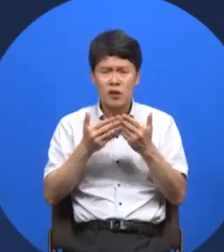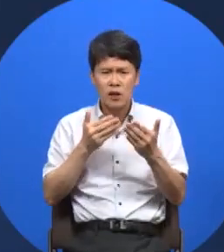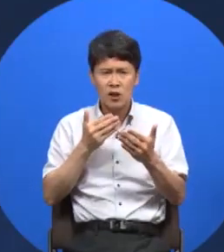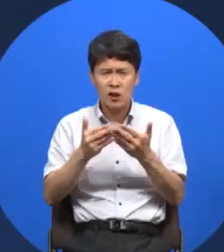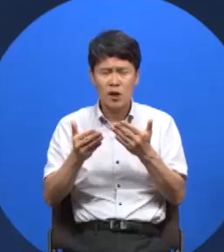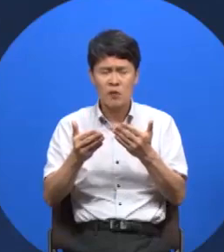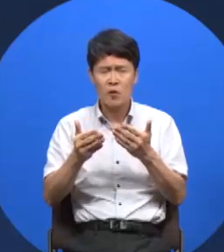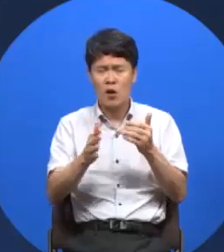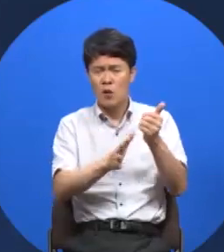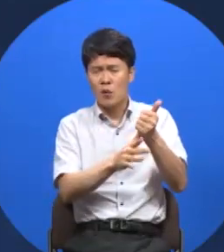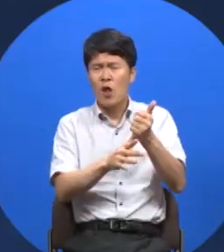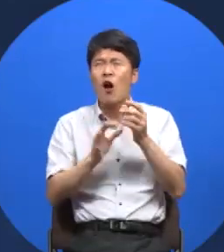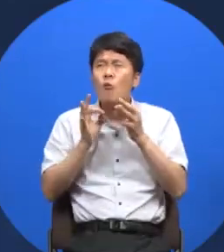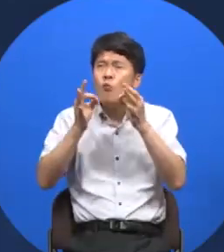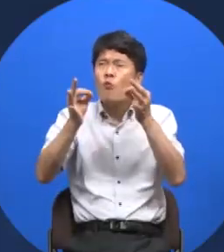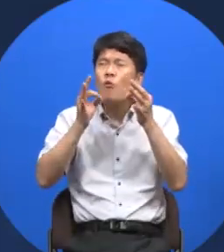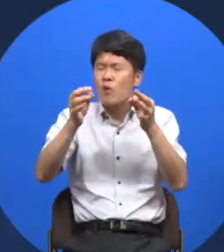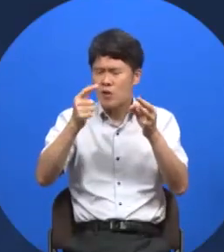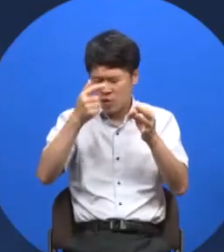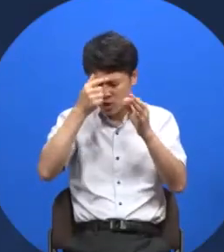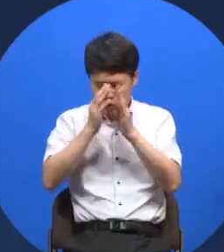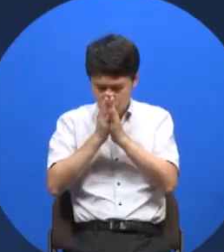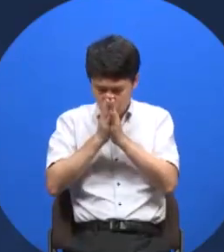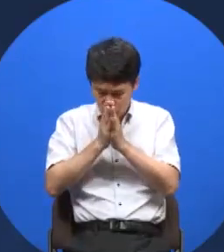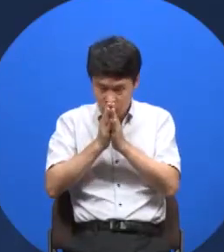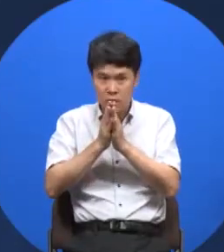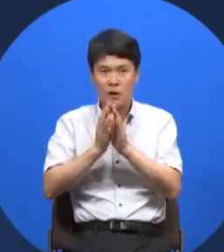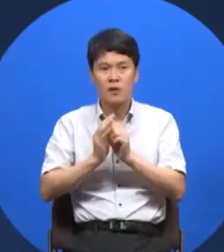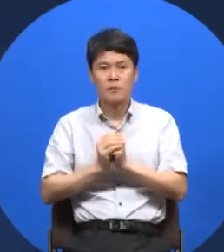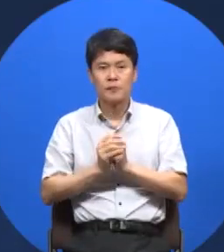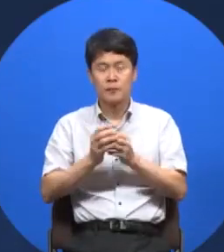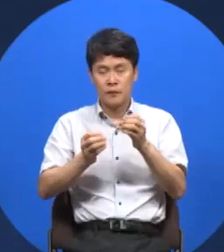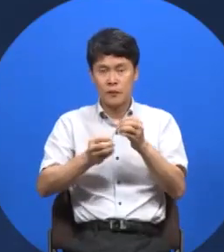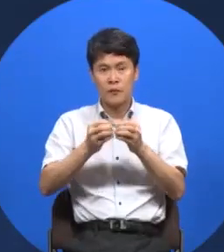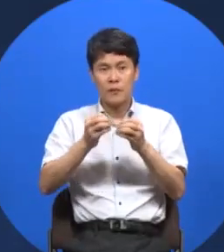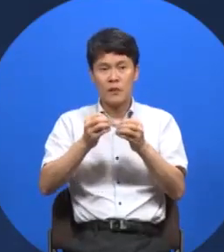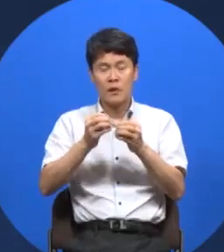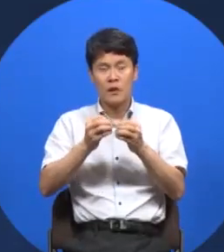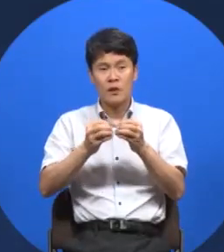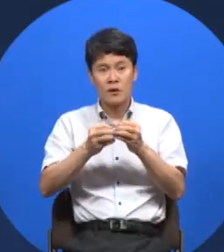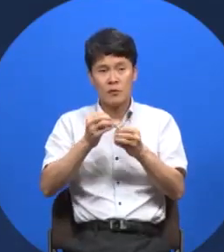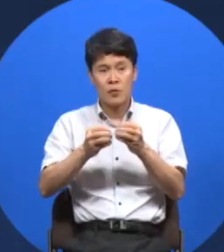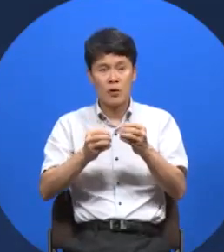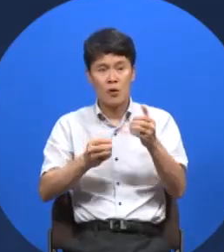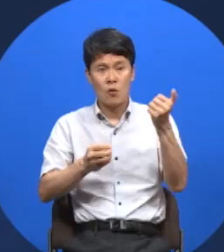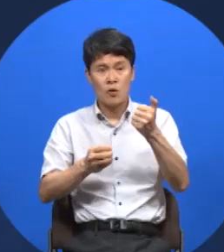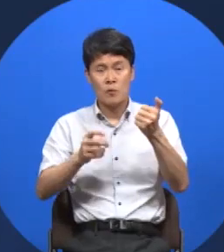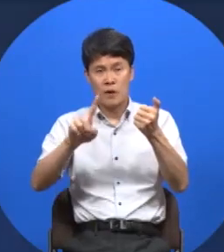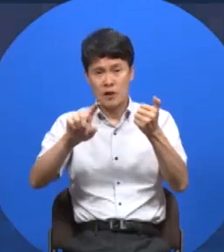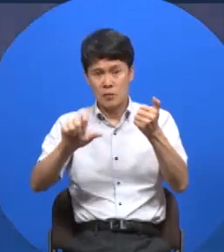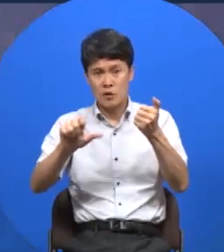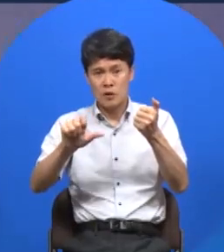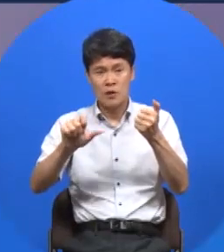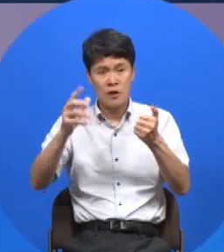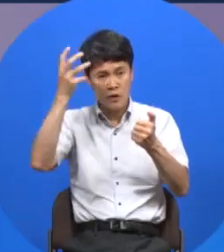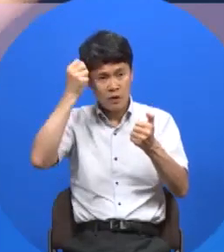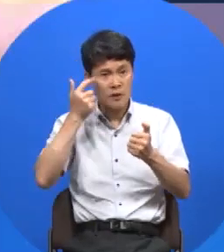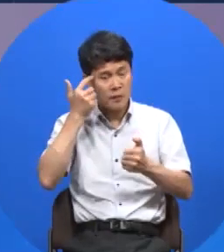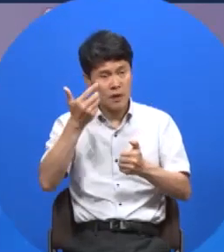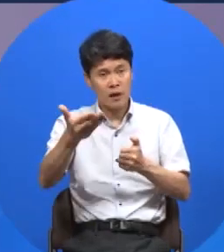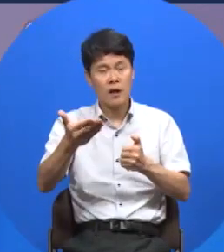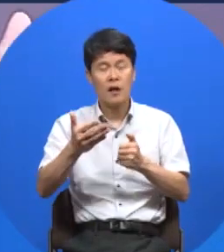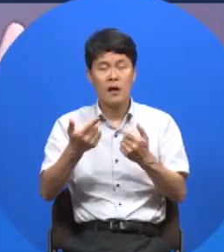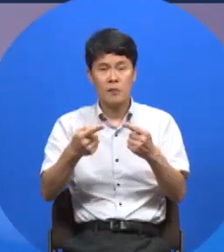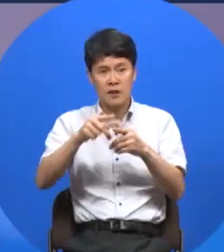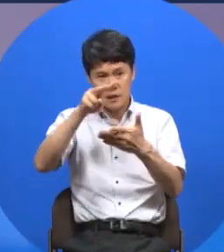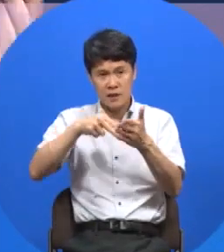그는 부르짖어 기도하기 시작한 것입니다. 시편 50편 15절의 말씀을 기억하시나요? 한번